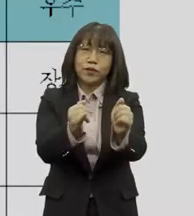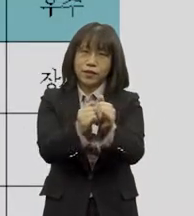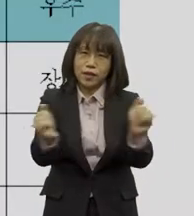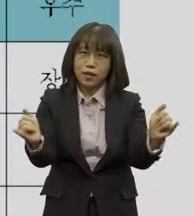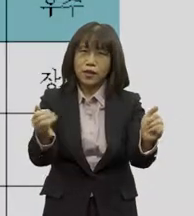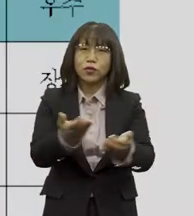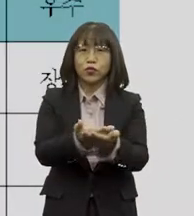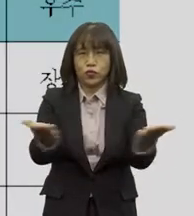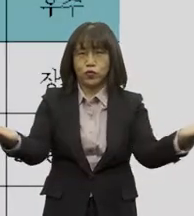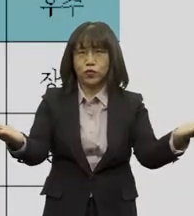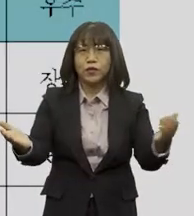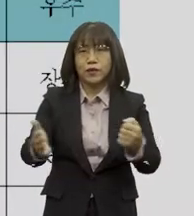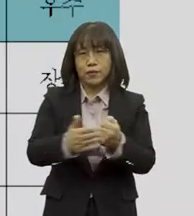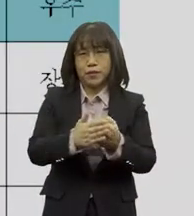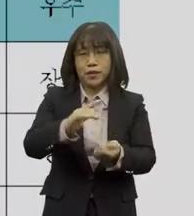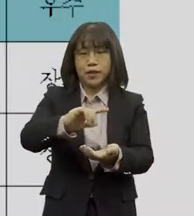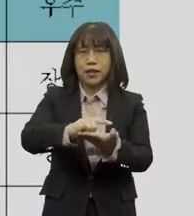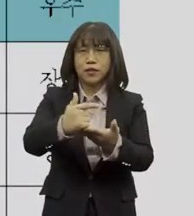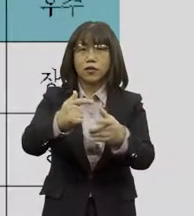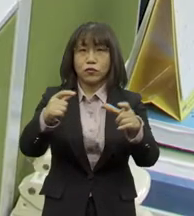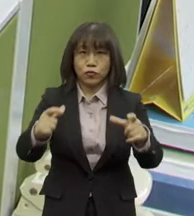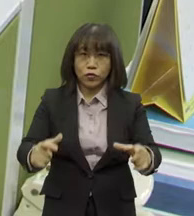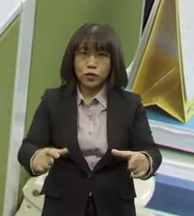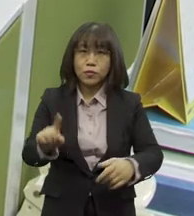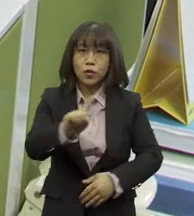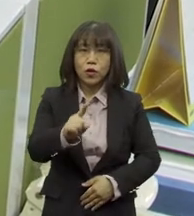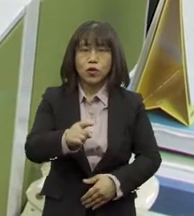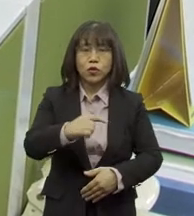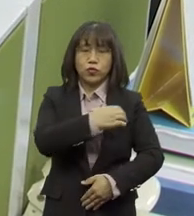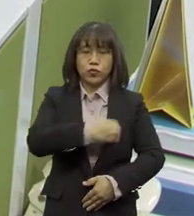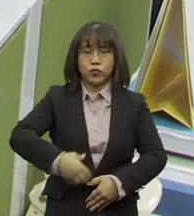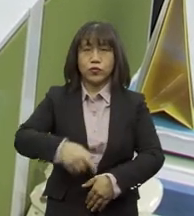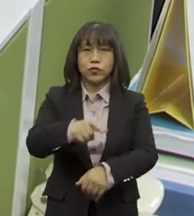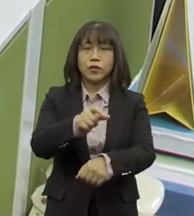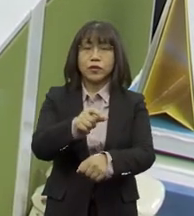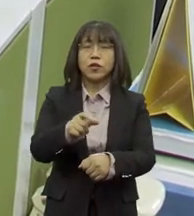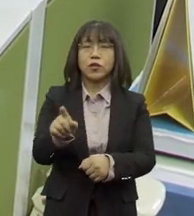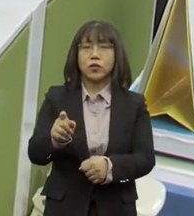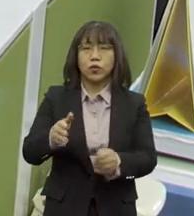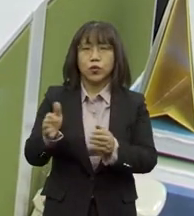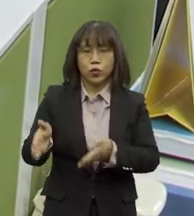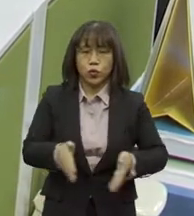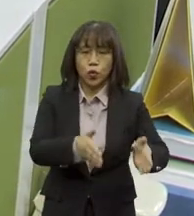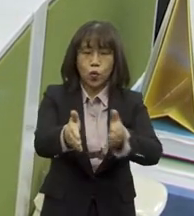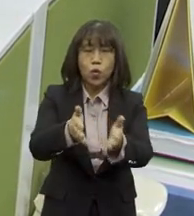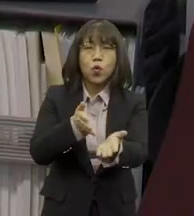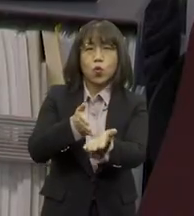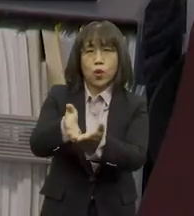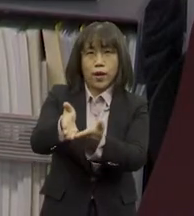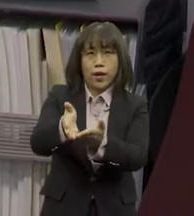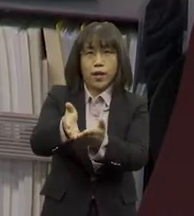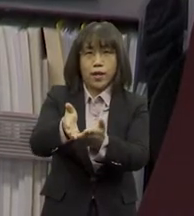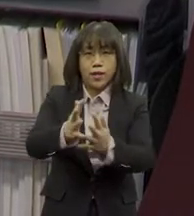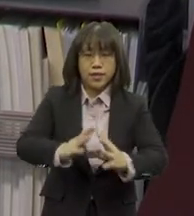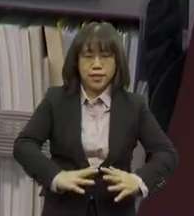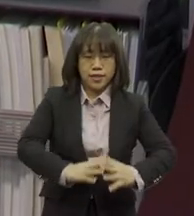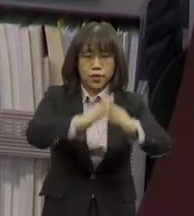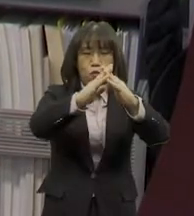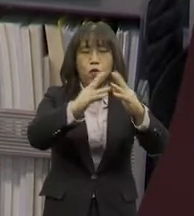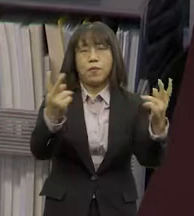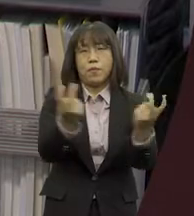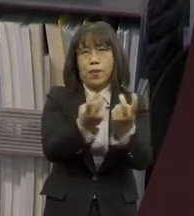상으로 강서구는 올해 혁신 시책 부문에서 구청 도로과에 시공 방식만 개선하니 부실